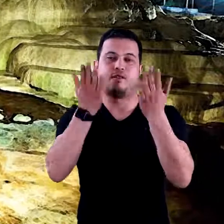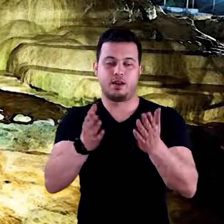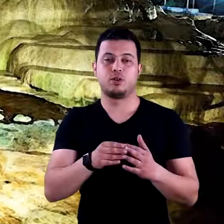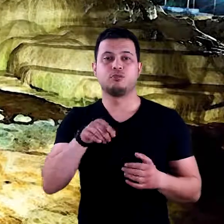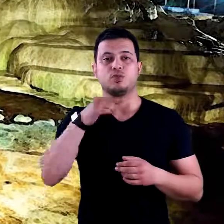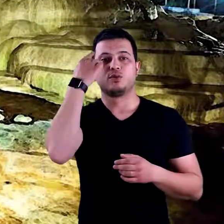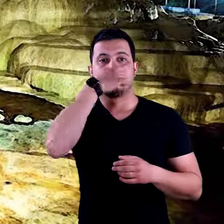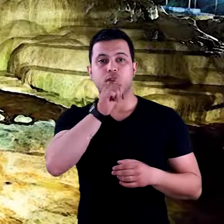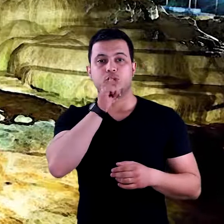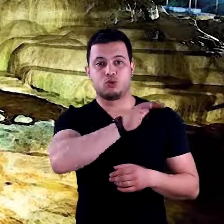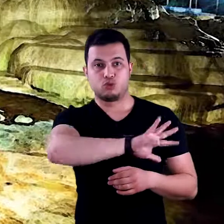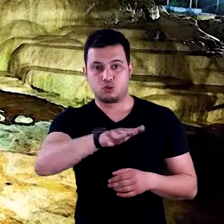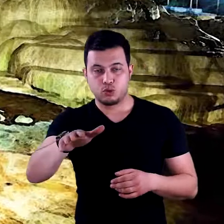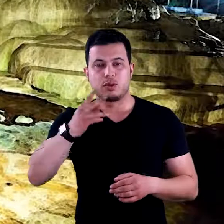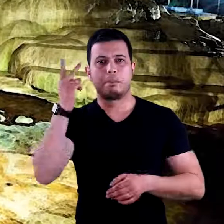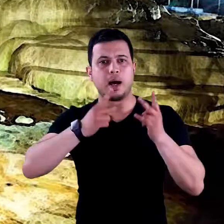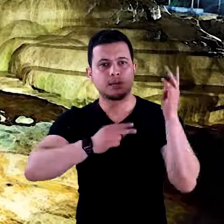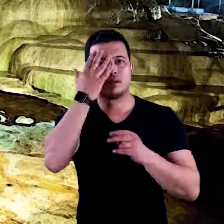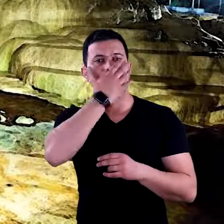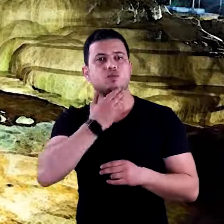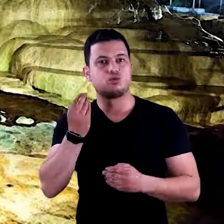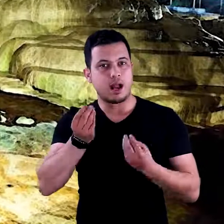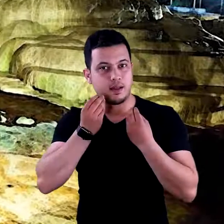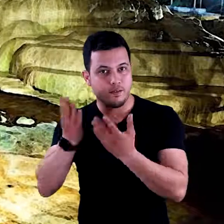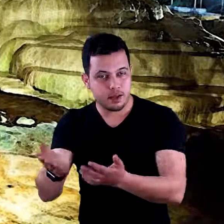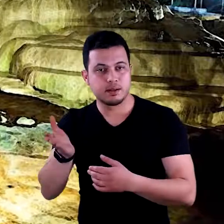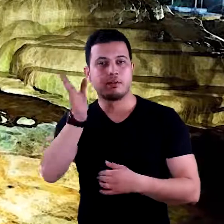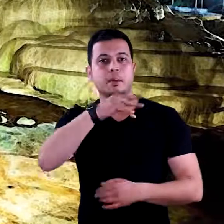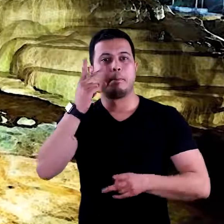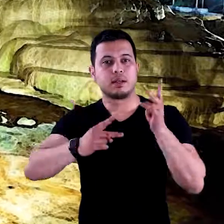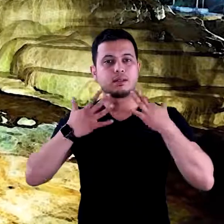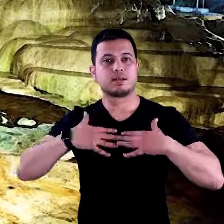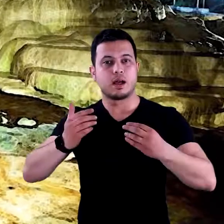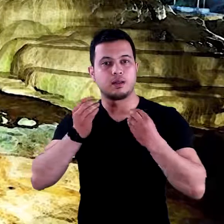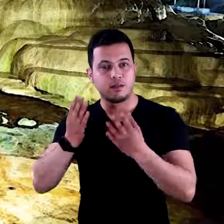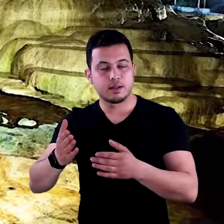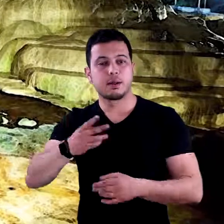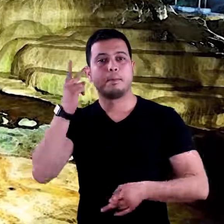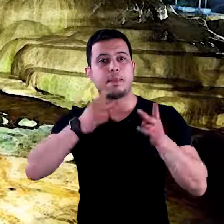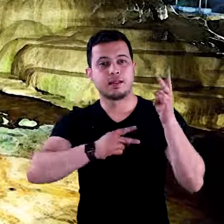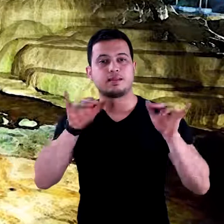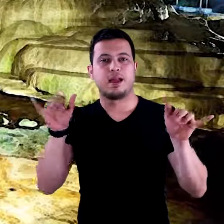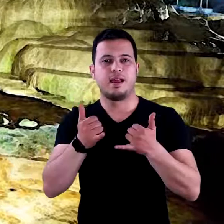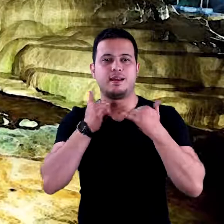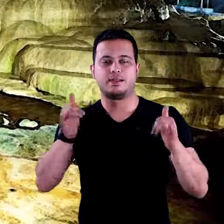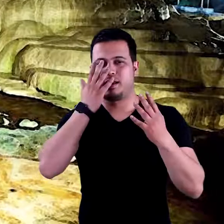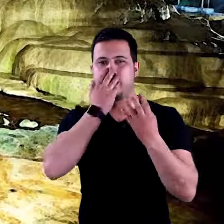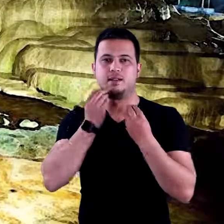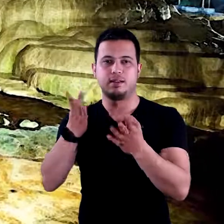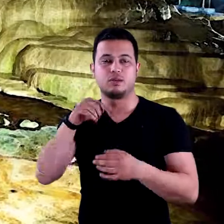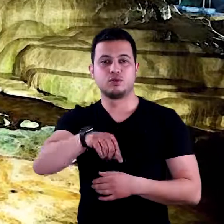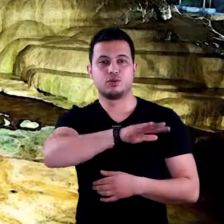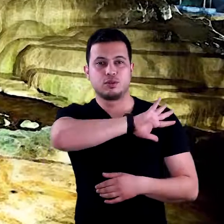O yüzden bu su kimini güzelleştirir, kimini iyileştirir, kimini de böyle eğlendirir. Baksana